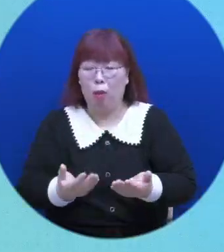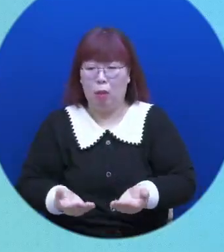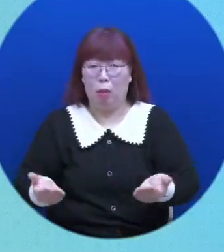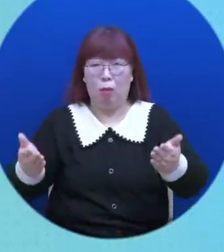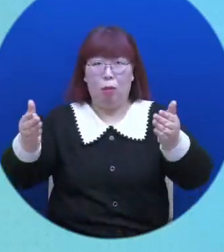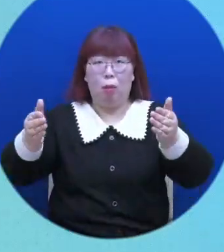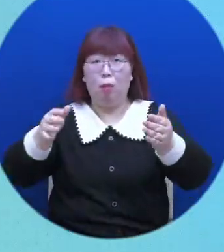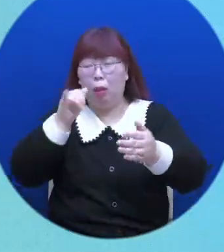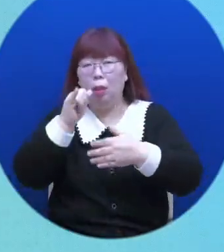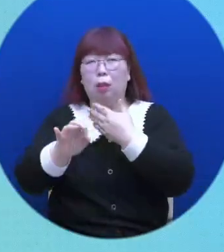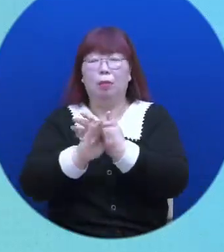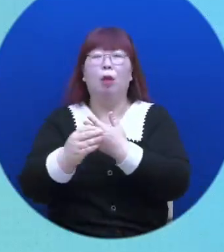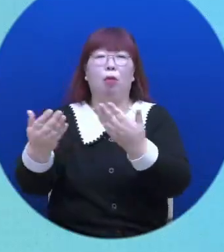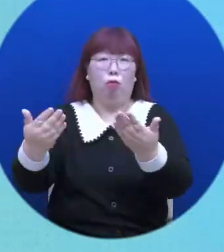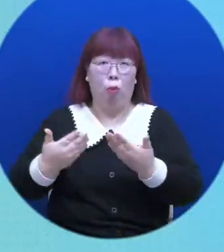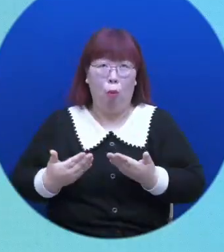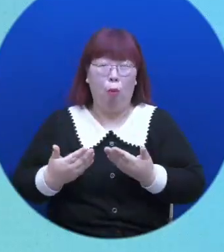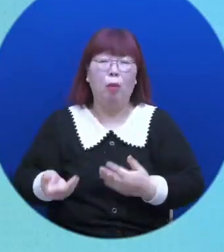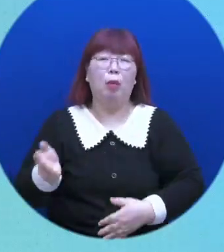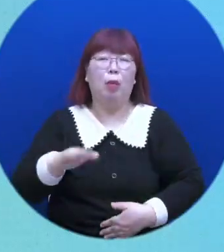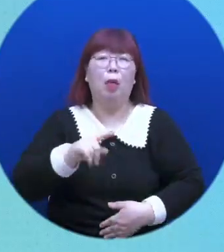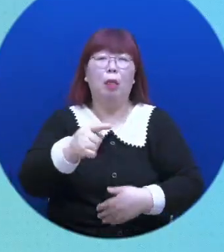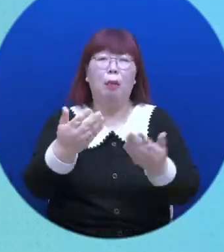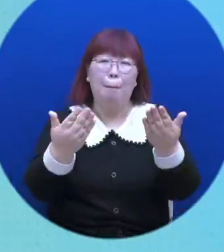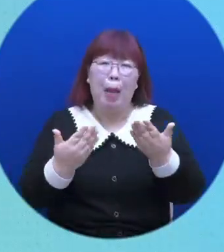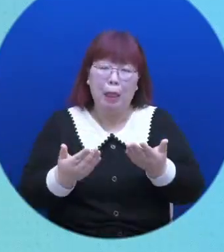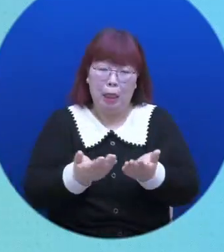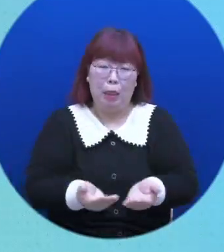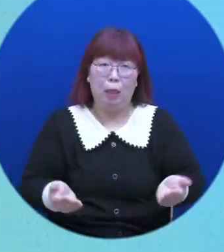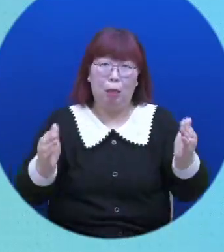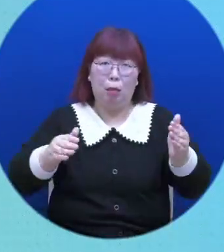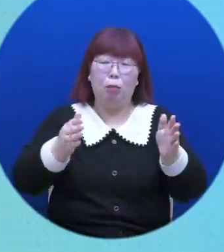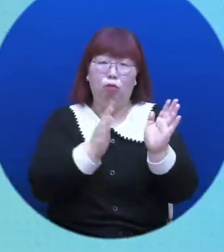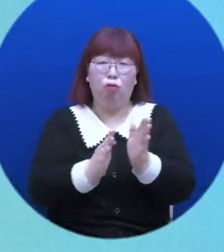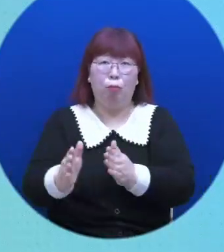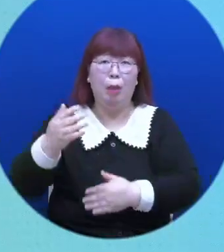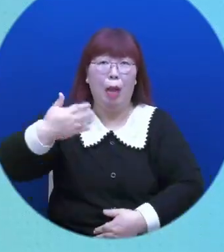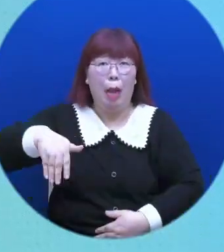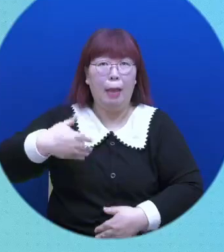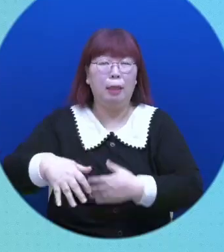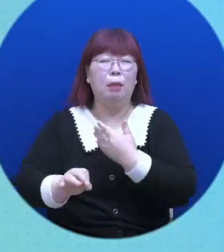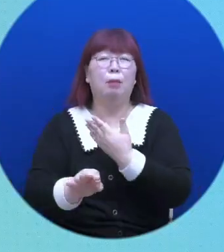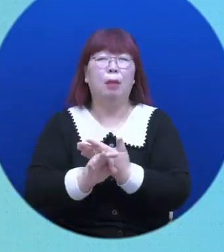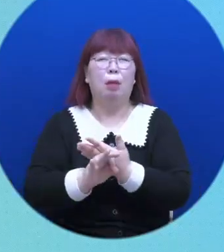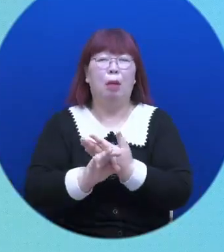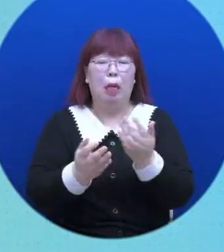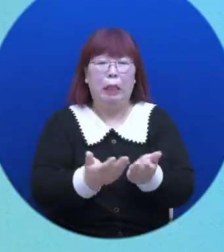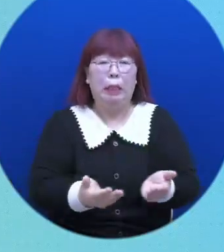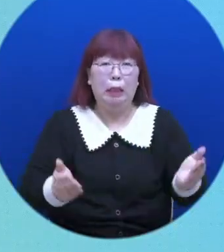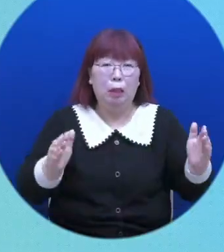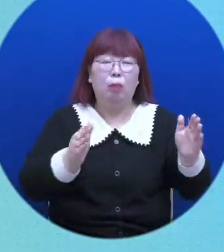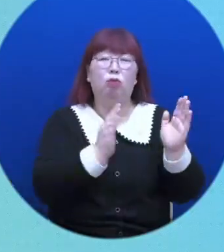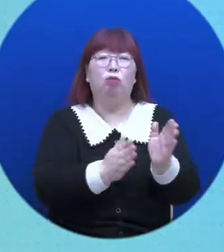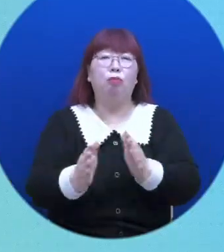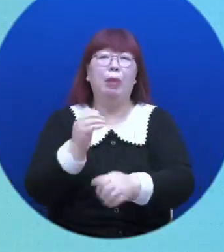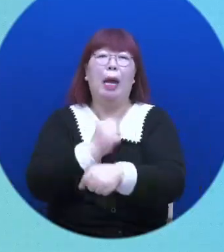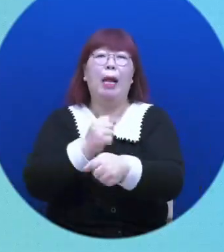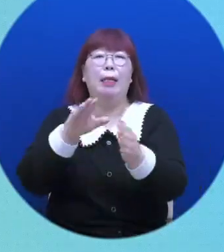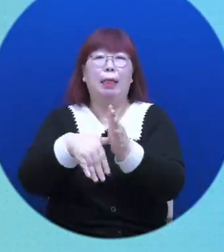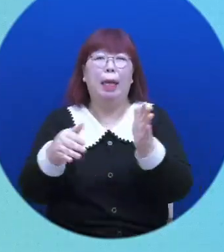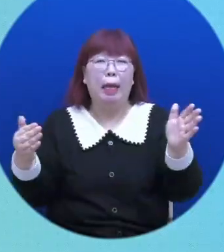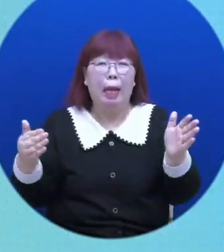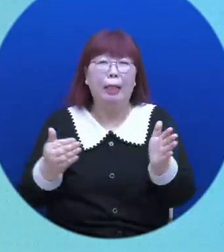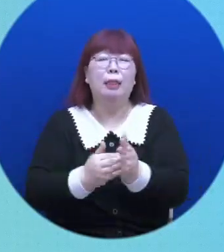준비되면 주지만 그 받을 그릇이 준비되지 않으면 그릇 준비할 때까지